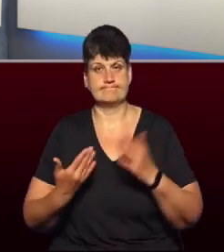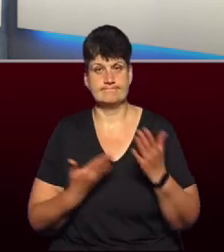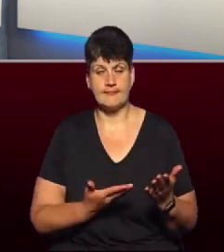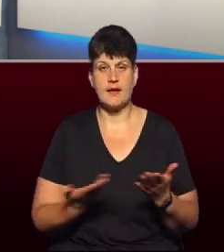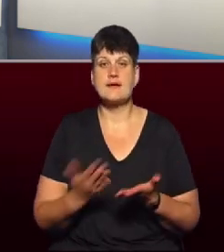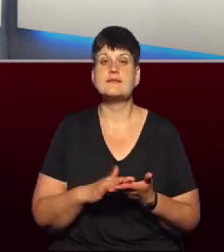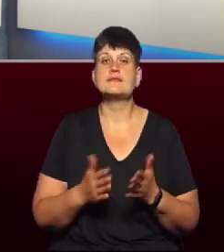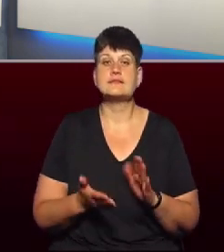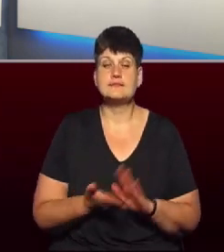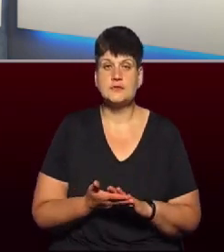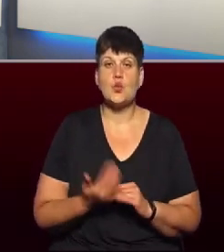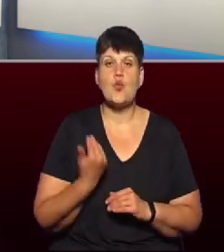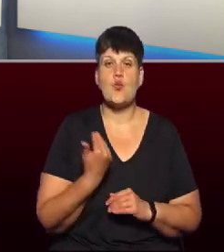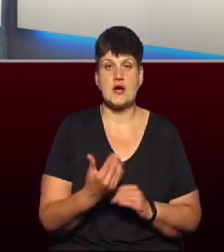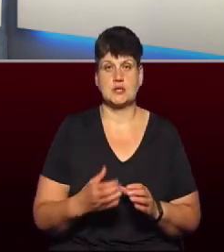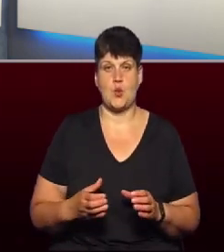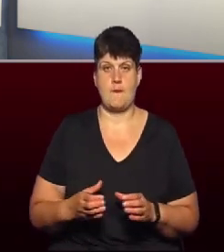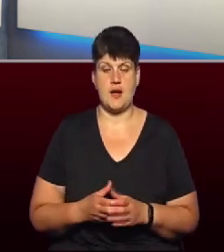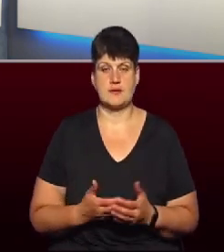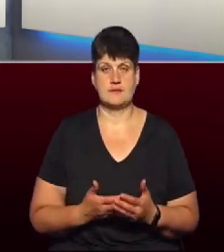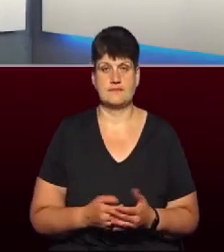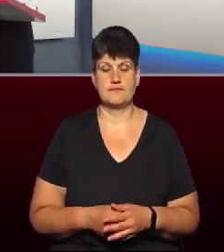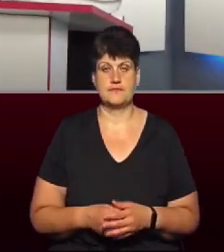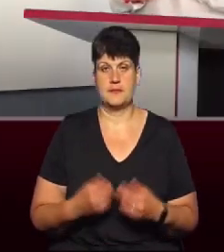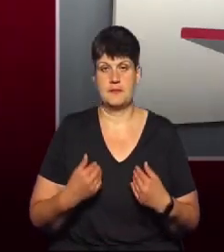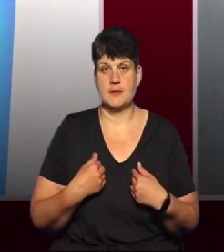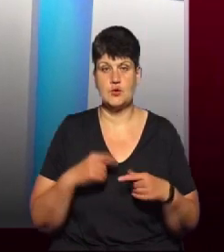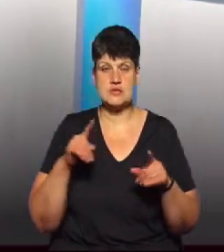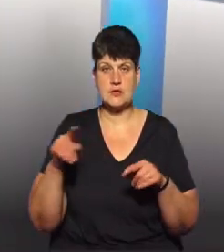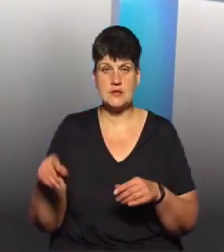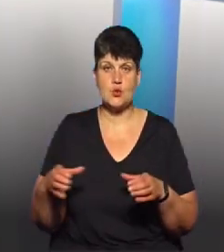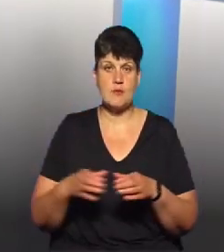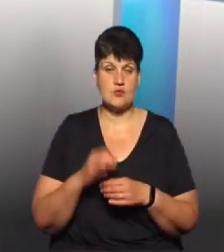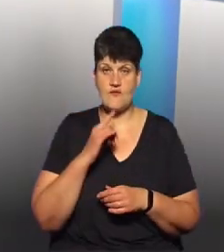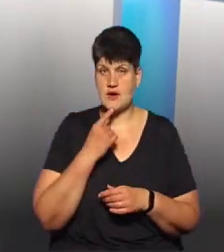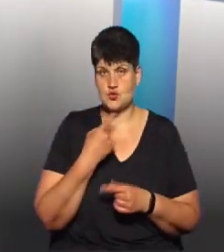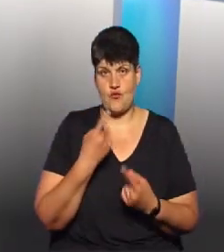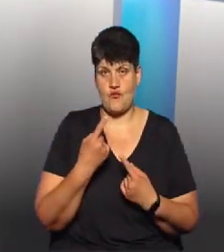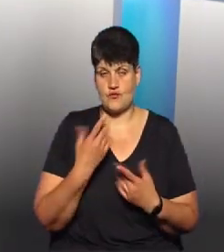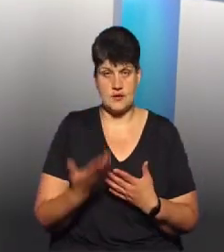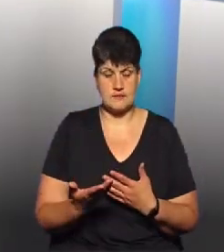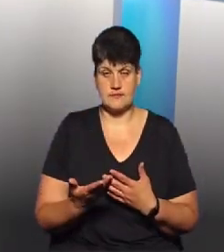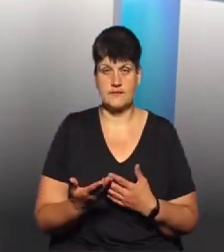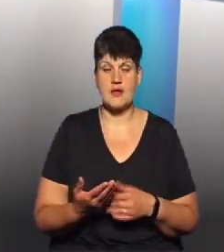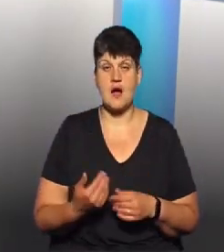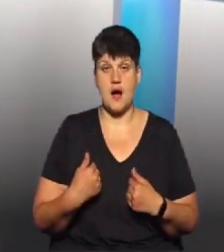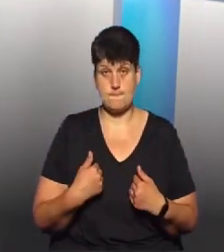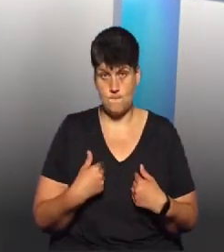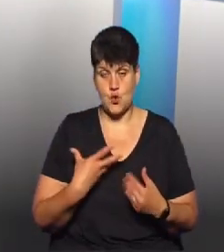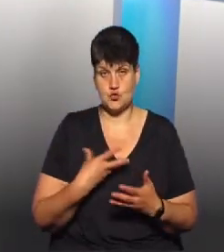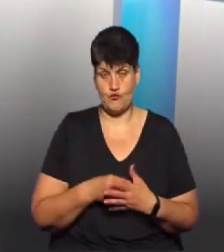у вашій команді, зокрема? Ну, мені про закарпатську команду важко говорити. Бо у вашій команді? Так, так. Угу. А про свою